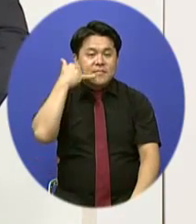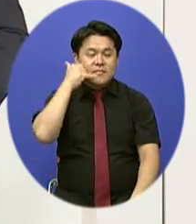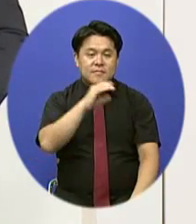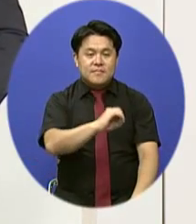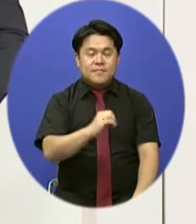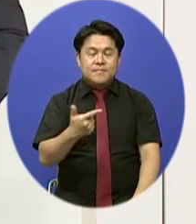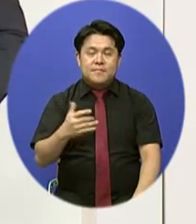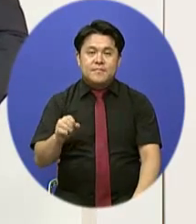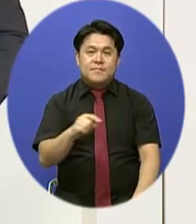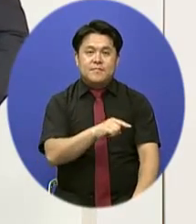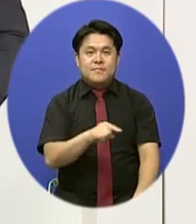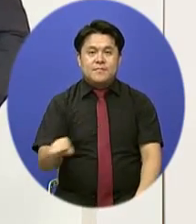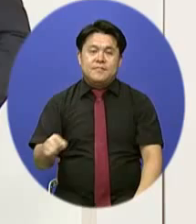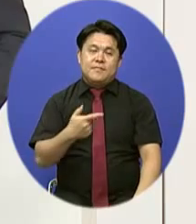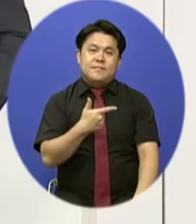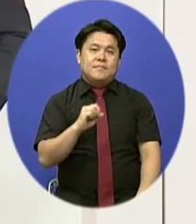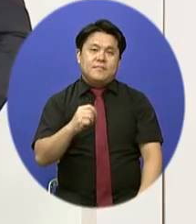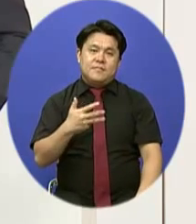ARS